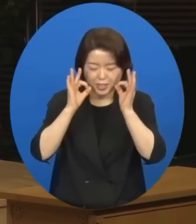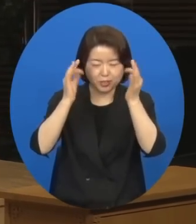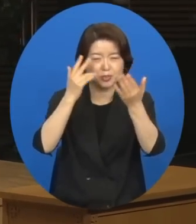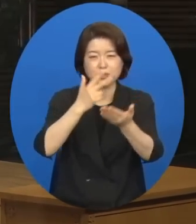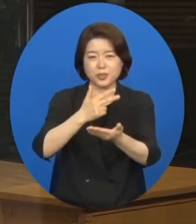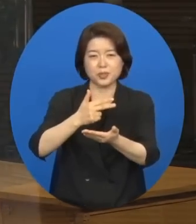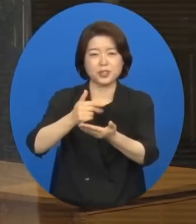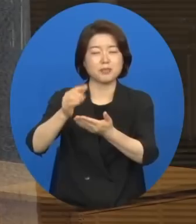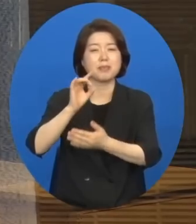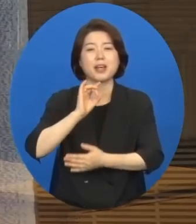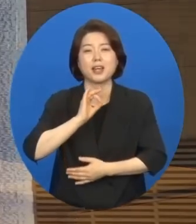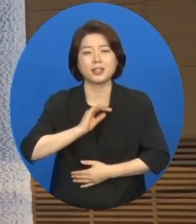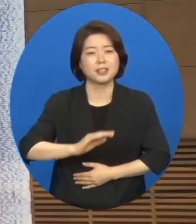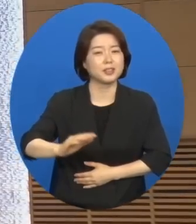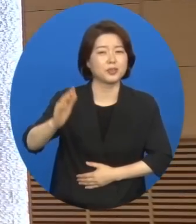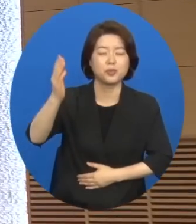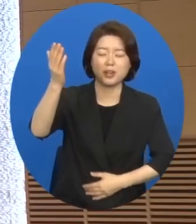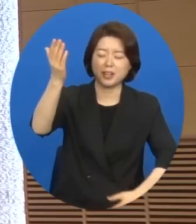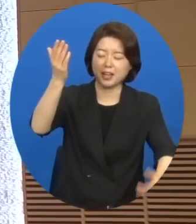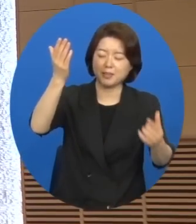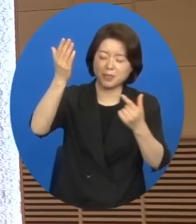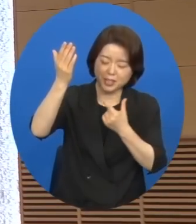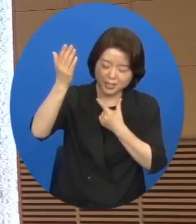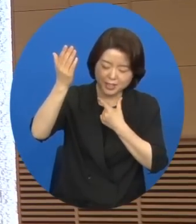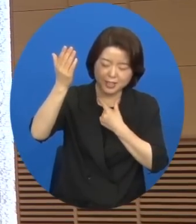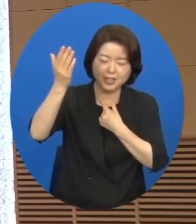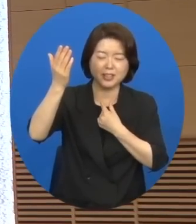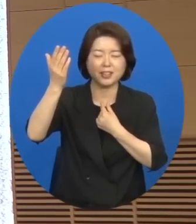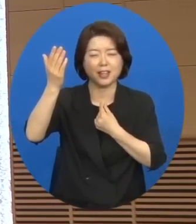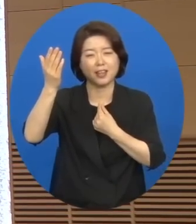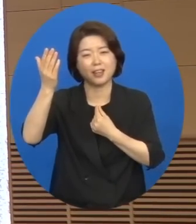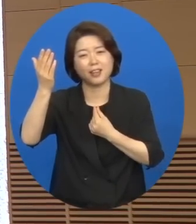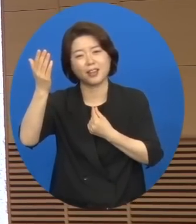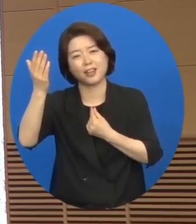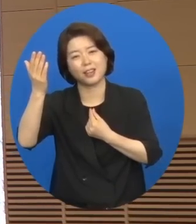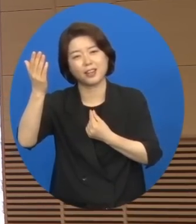간절히 주님만을 원합니다.